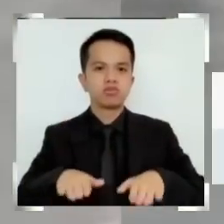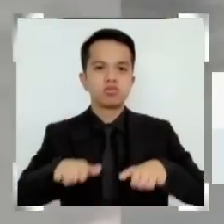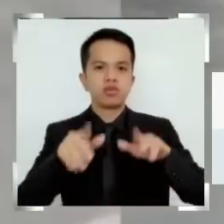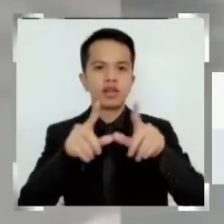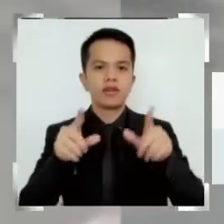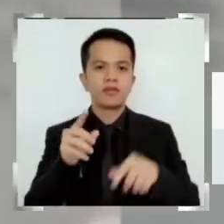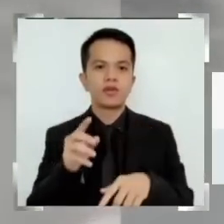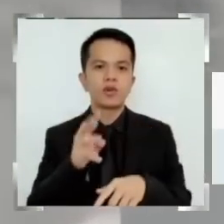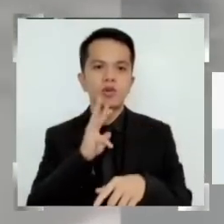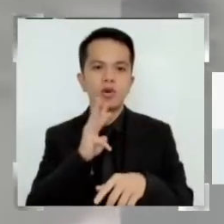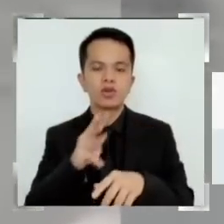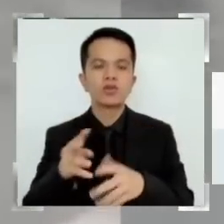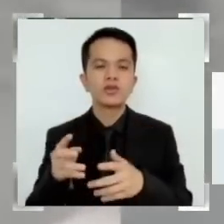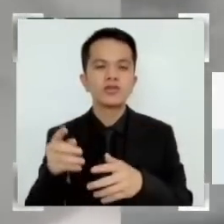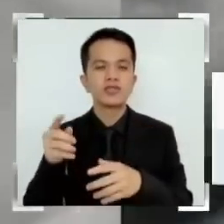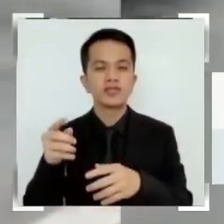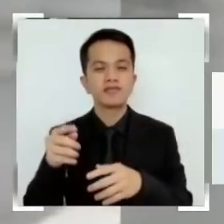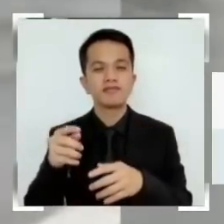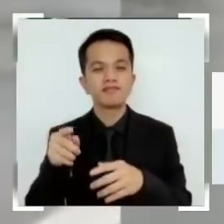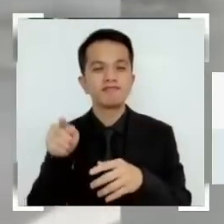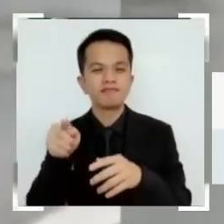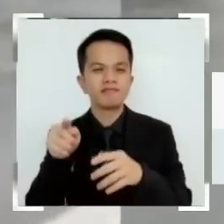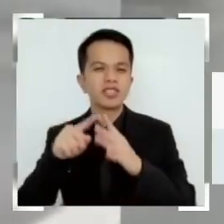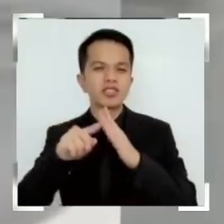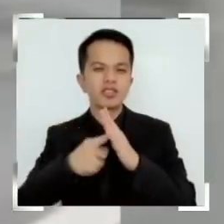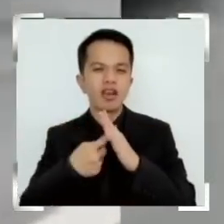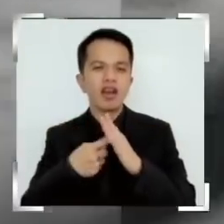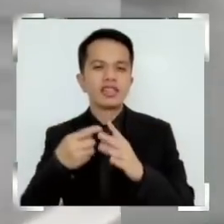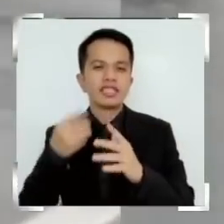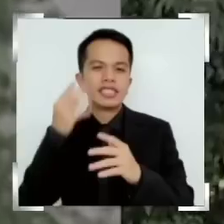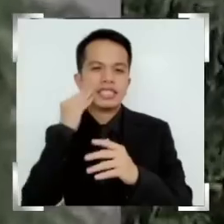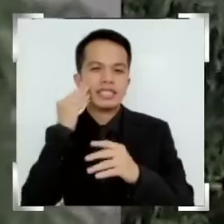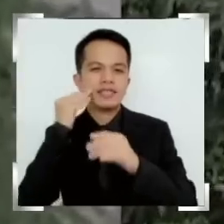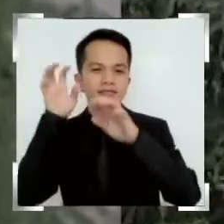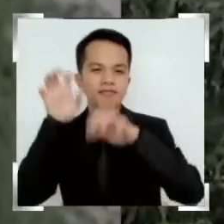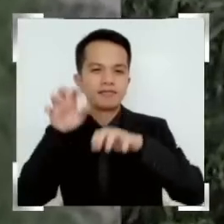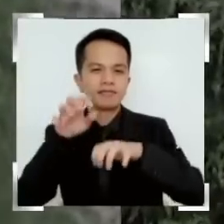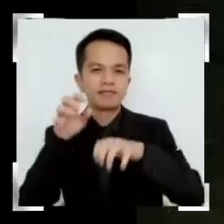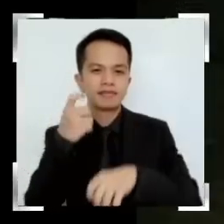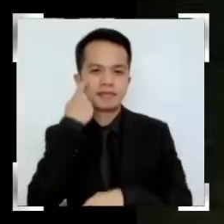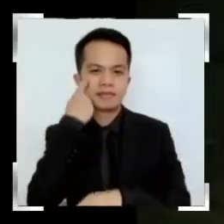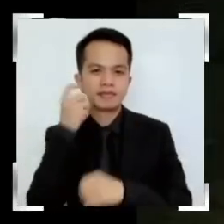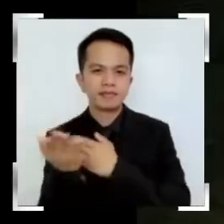sa kabundukan na nagsimulang makaranas ng pag-ulan kaninang umaga.